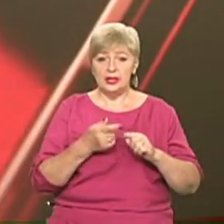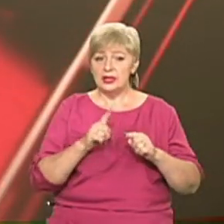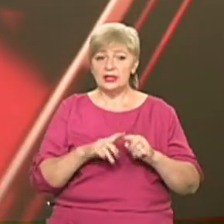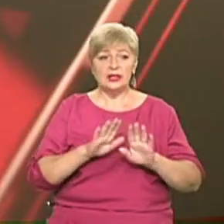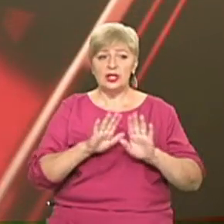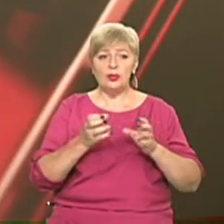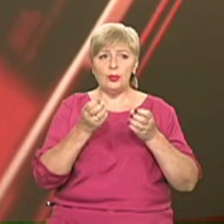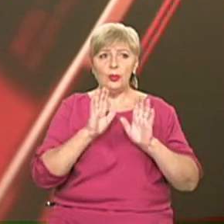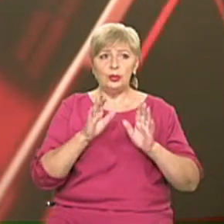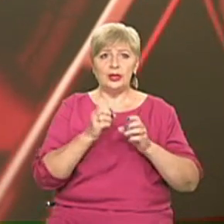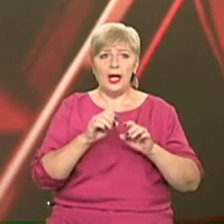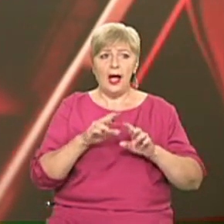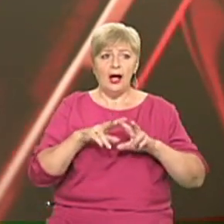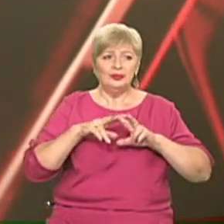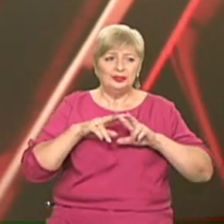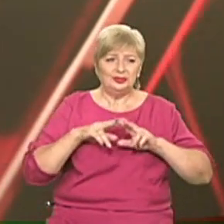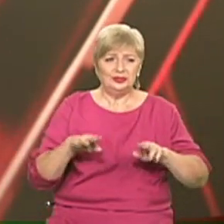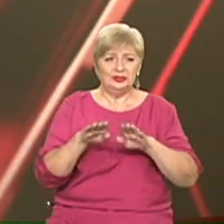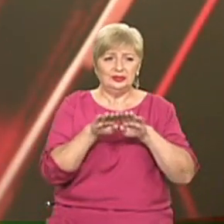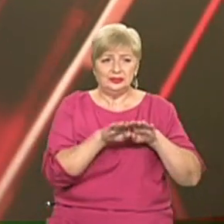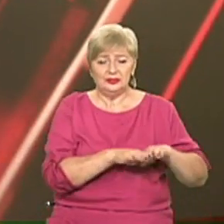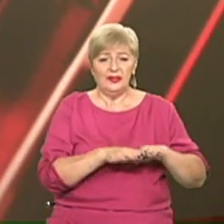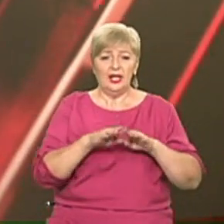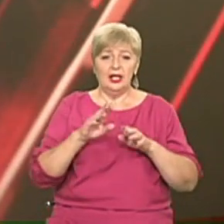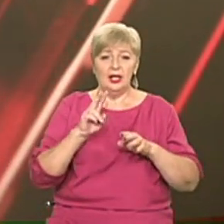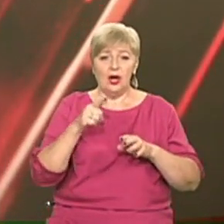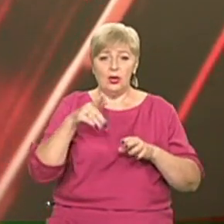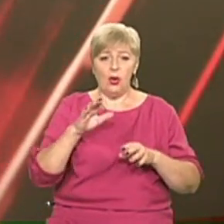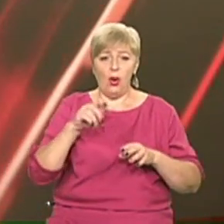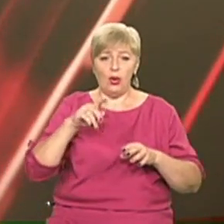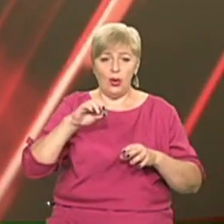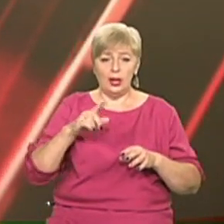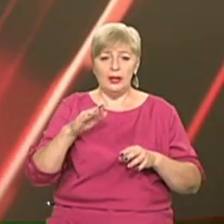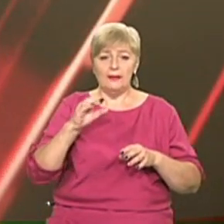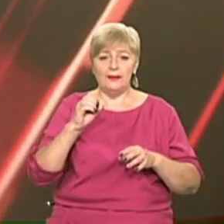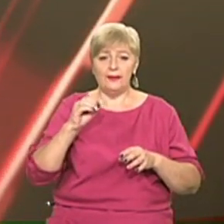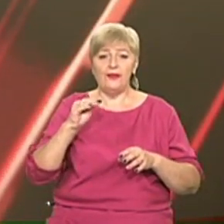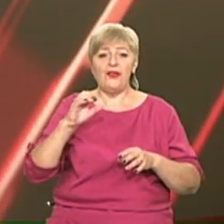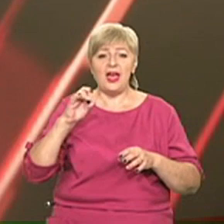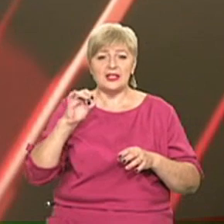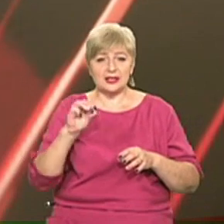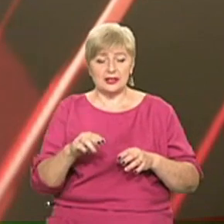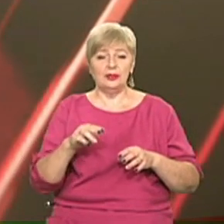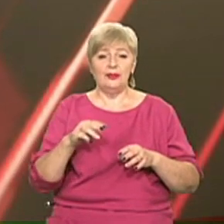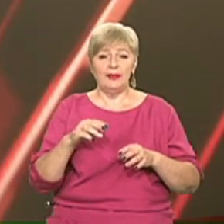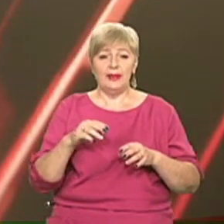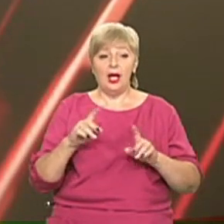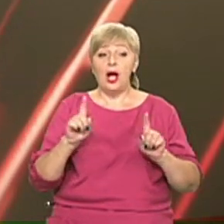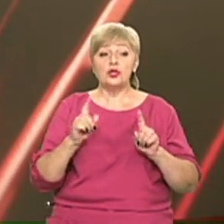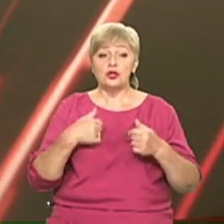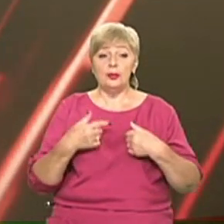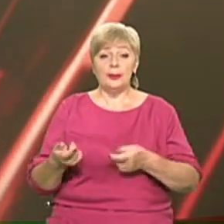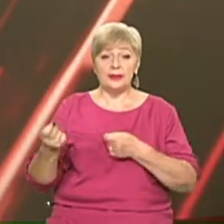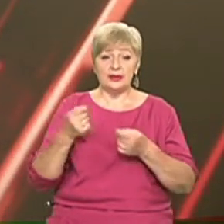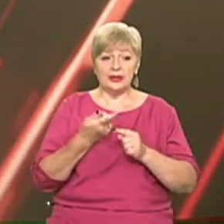класичний фестиваль Google Fest. Це буде фестиваль, створений командою Google Fest разом з дніпровцями. А те, що ми привеземо, це, в